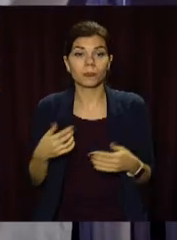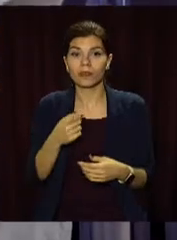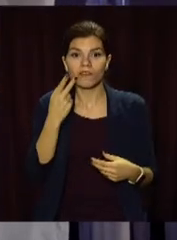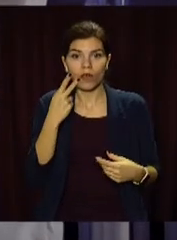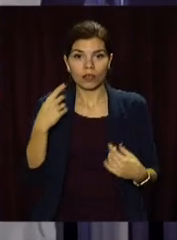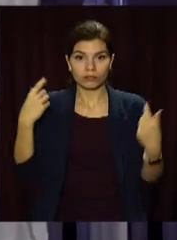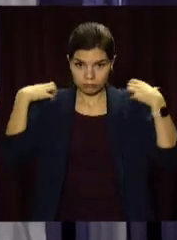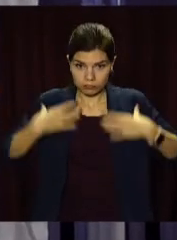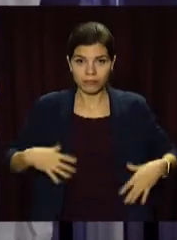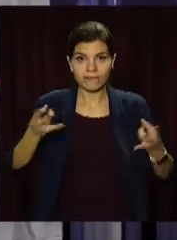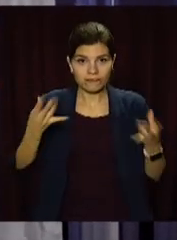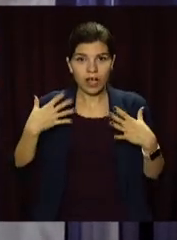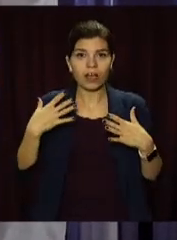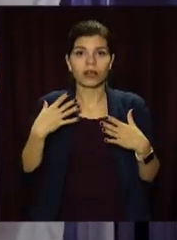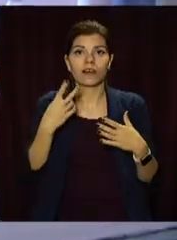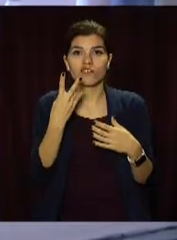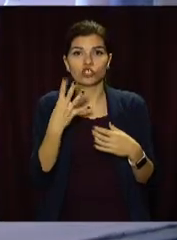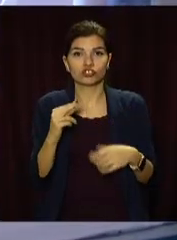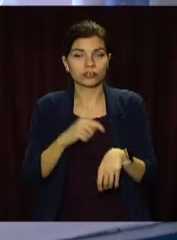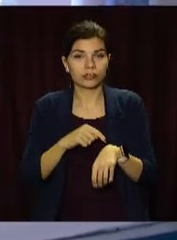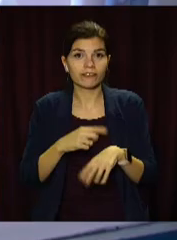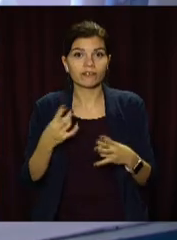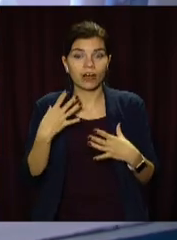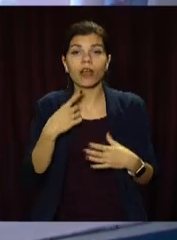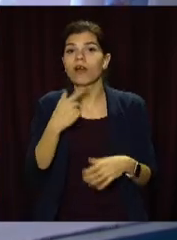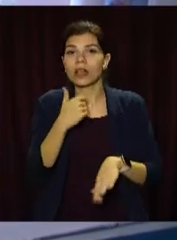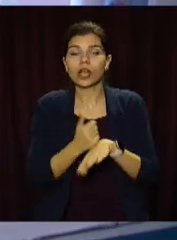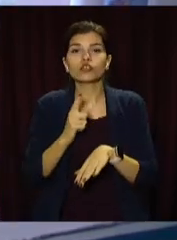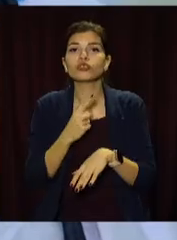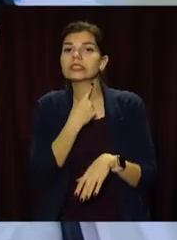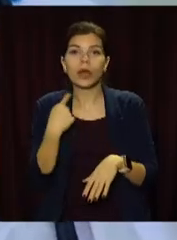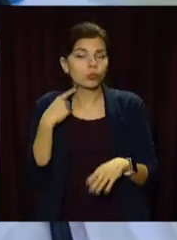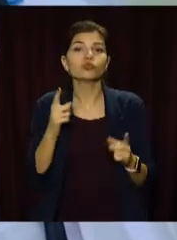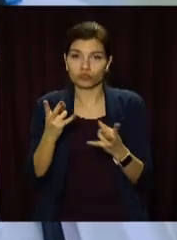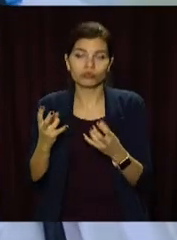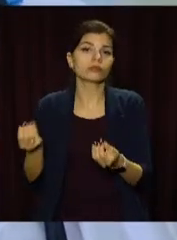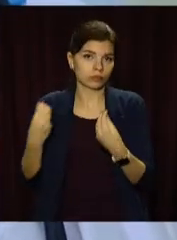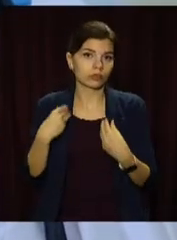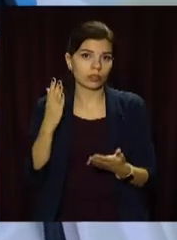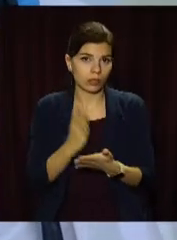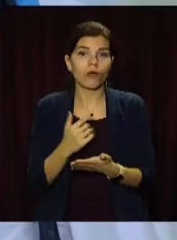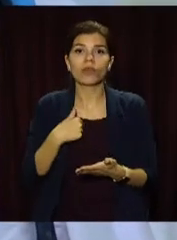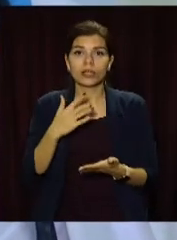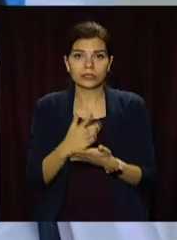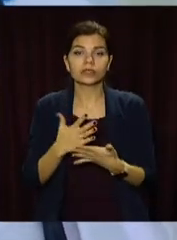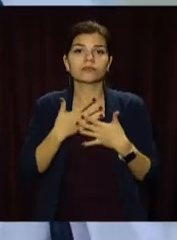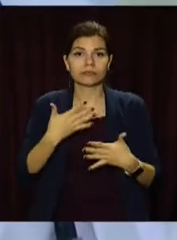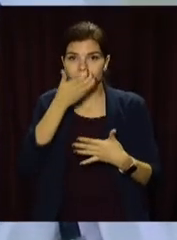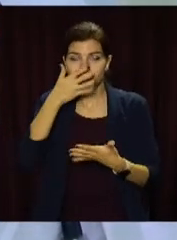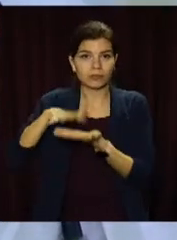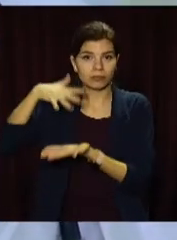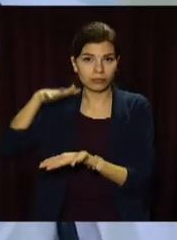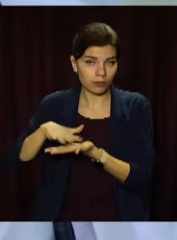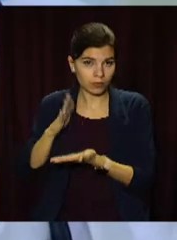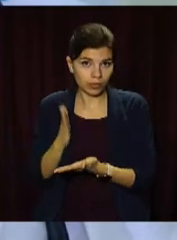спецкостюмі. Так проводять свої зміни тамтешні медики. Головне, кажуть, усім забезпечені. В відділенні є концентратори